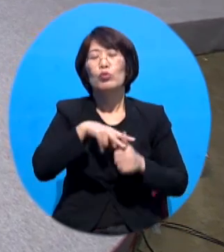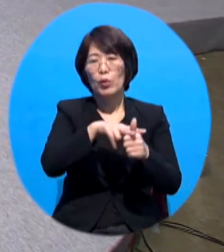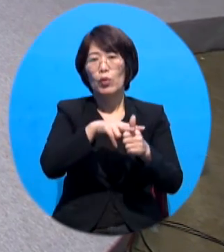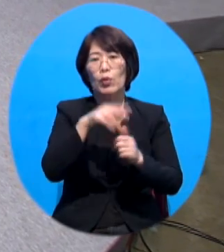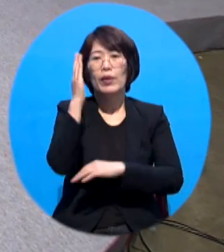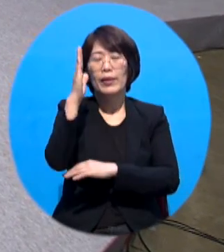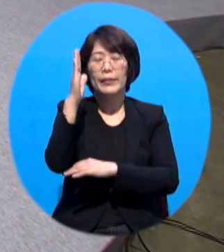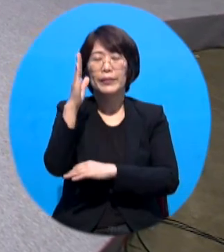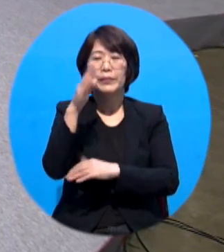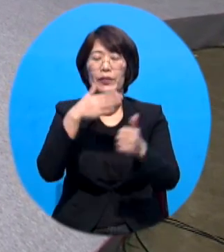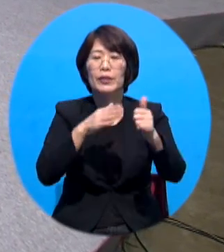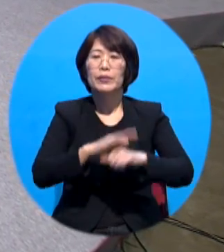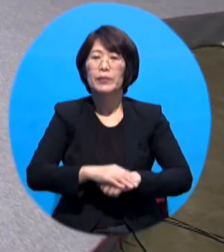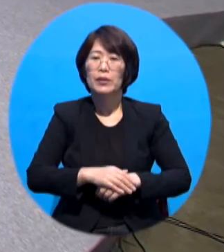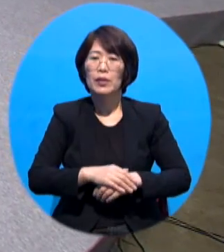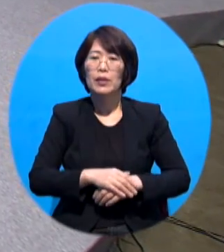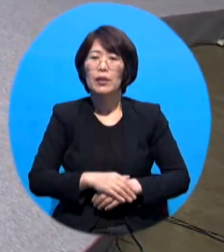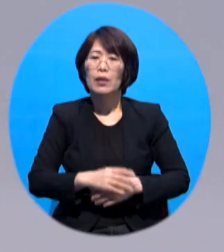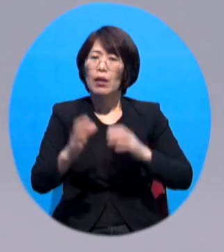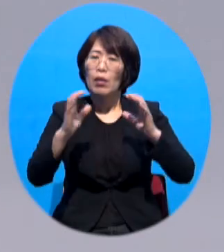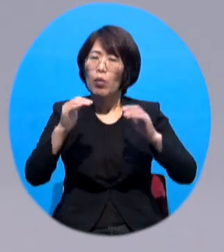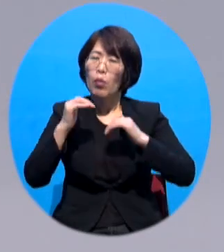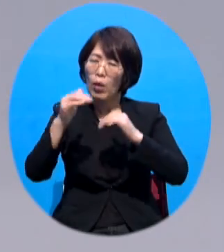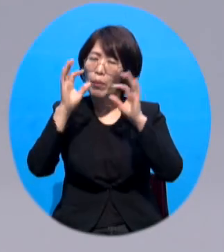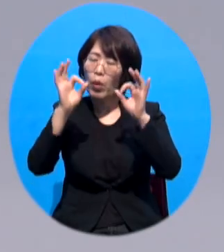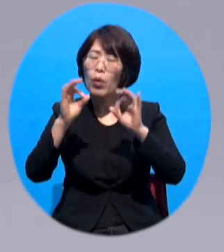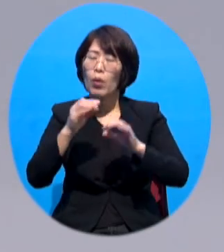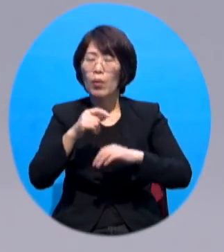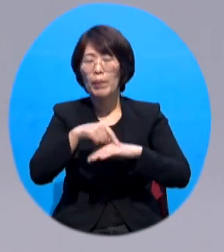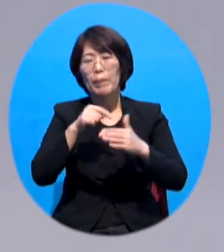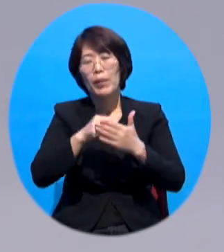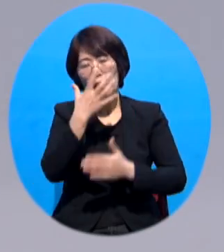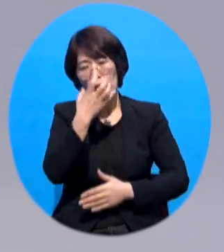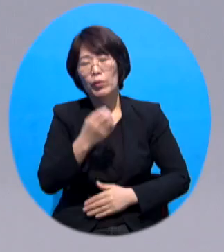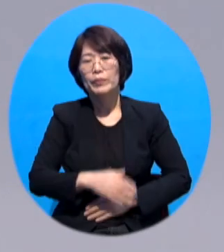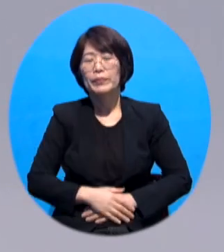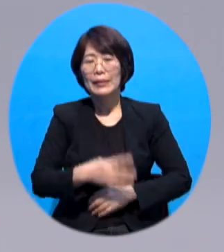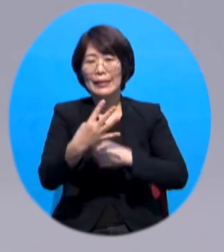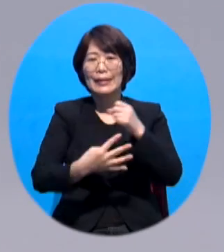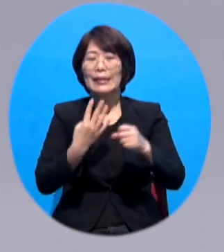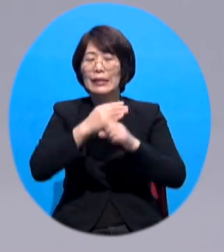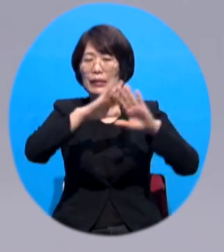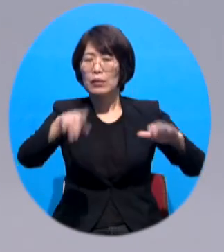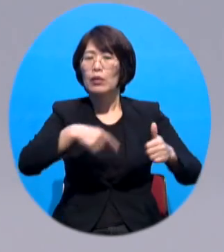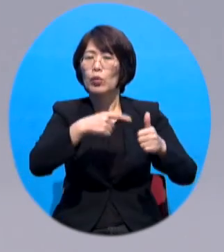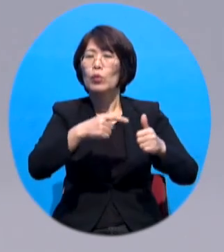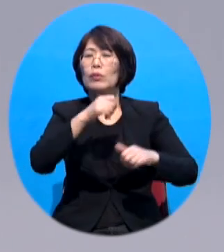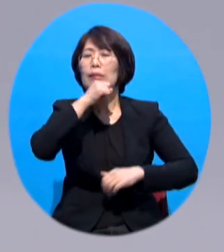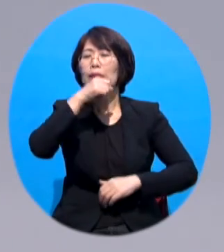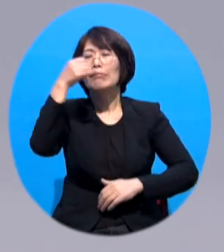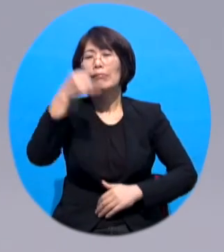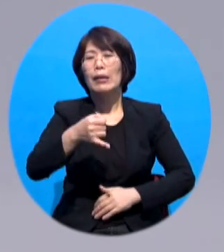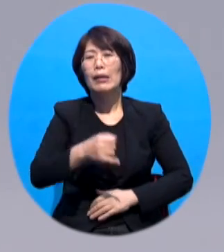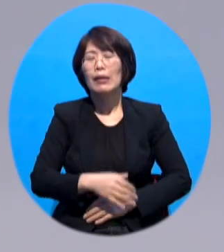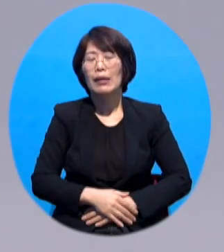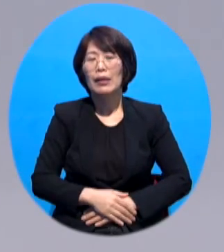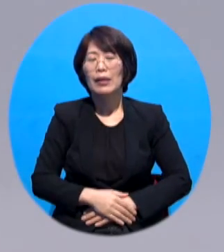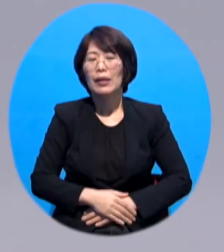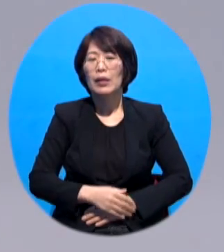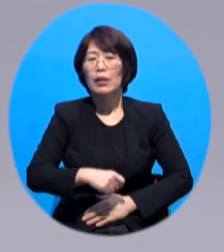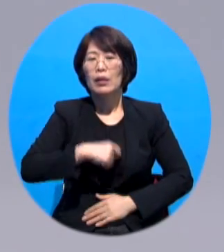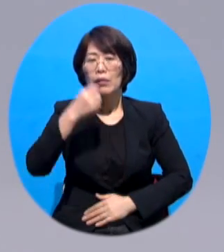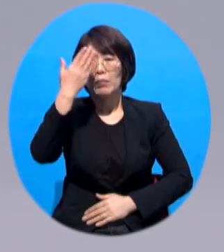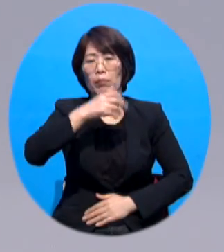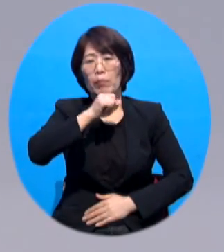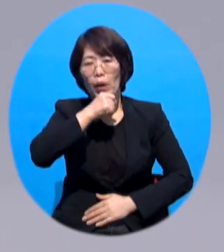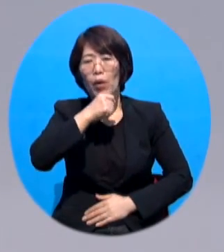1분 입니다 토론 아내의 마음이 무거웠습니다 지난 4년 전 남격 의 성적은 처참 있습니다 청렴도